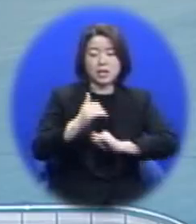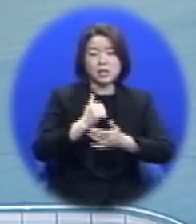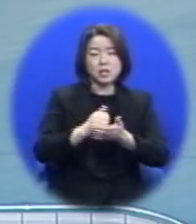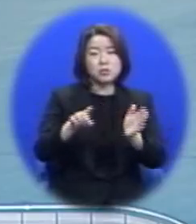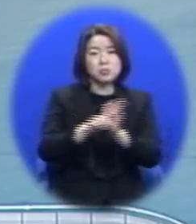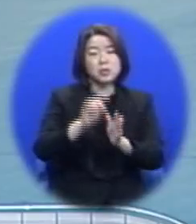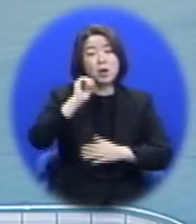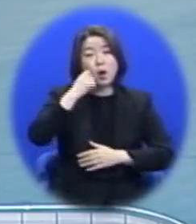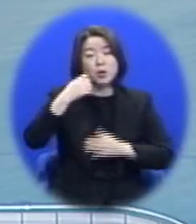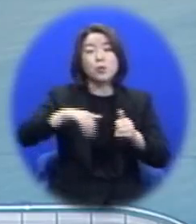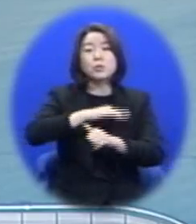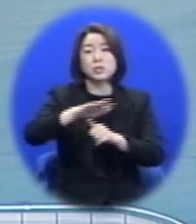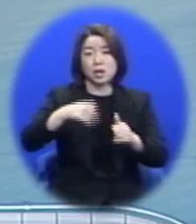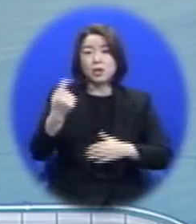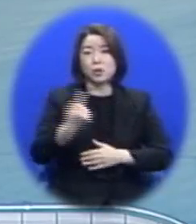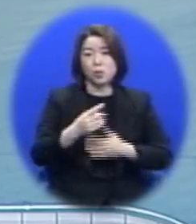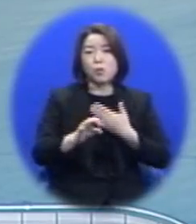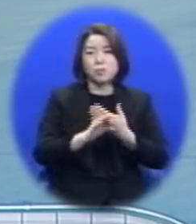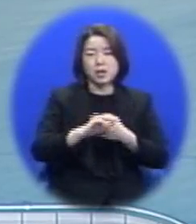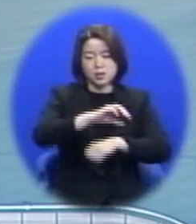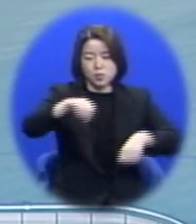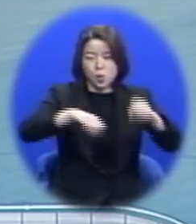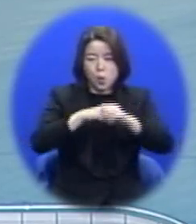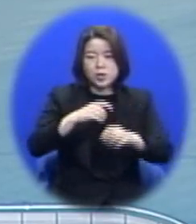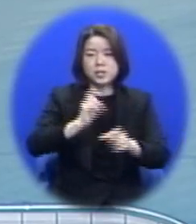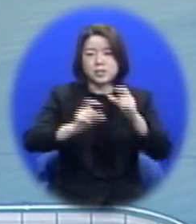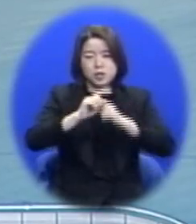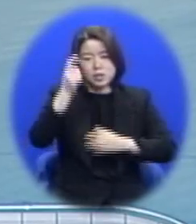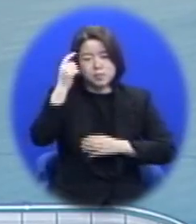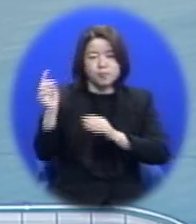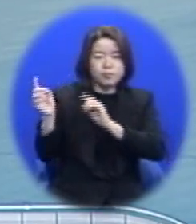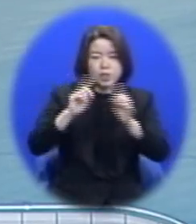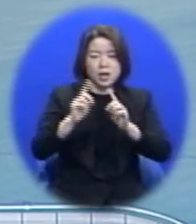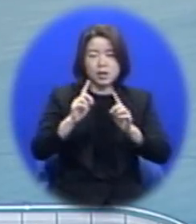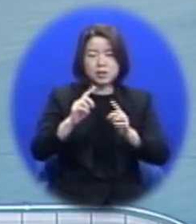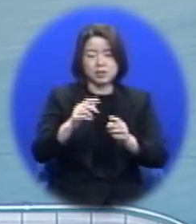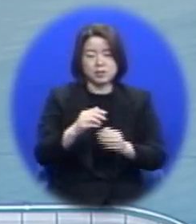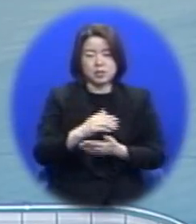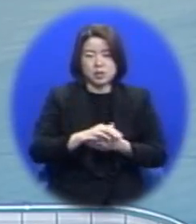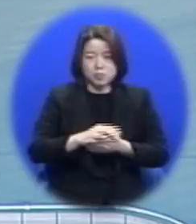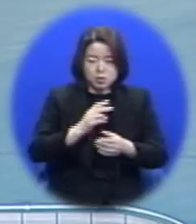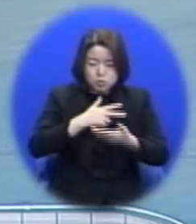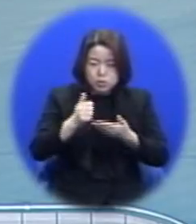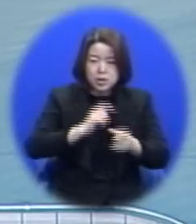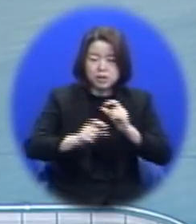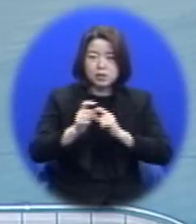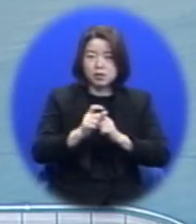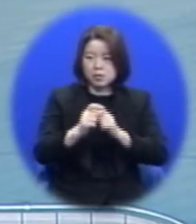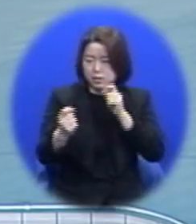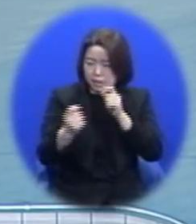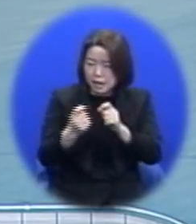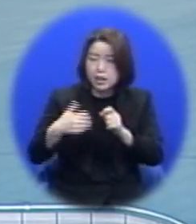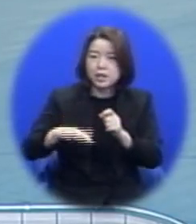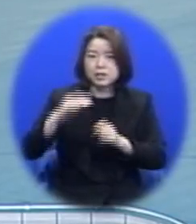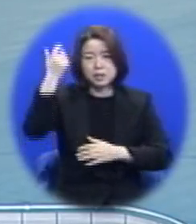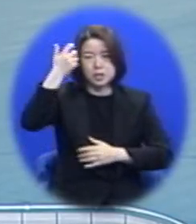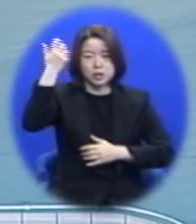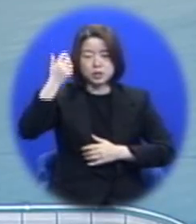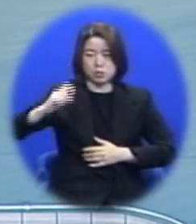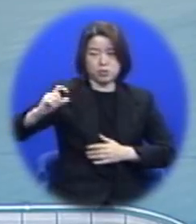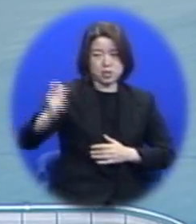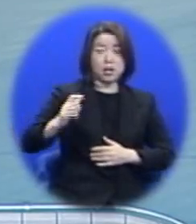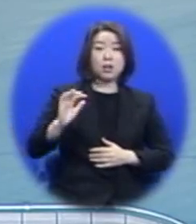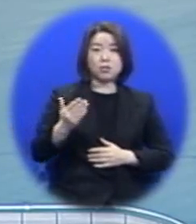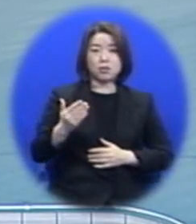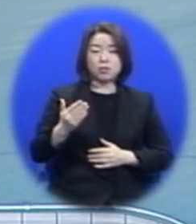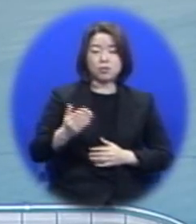정신 차리고 기도하고 주님께 더 가까이 가고 그래서 영적으로 더 강해집니다. 그런데